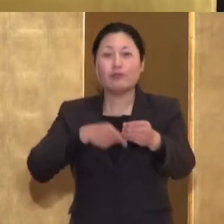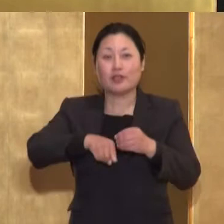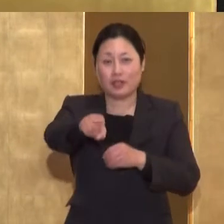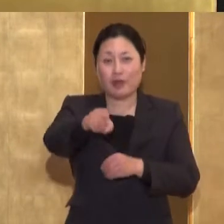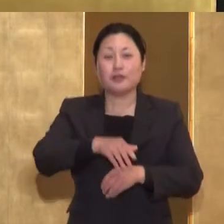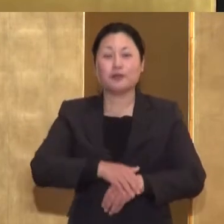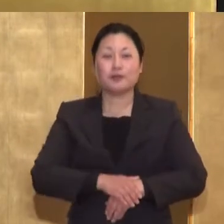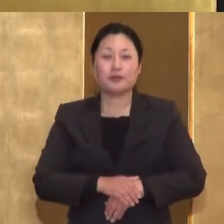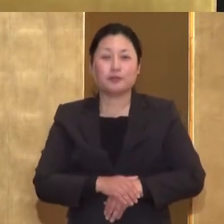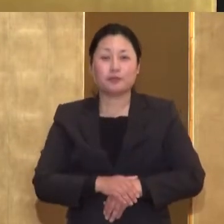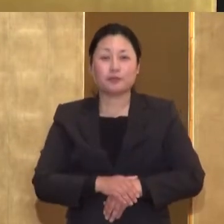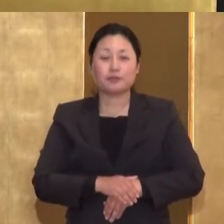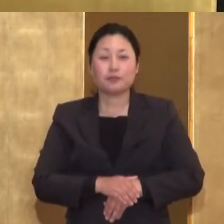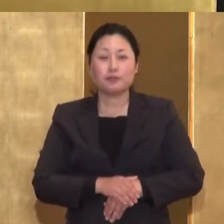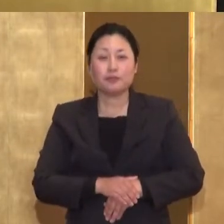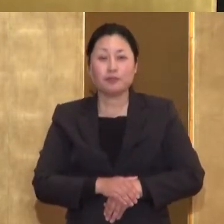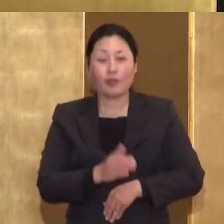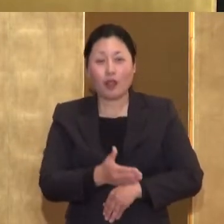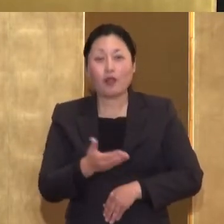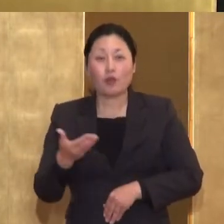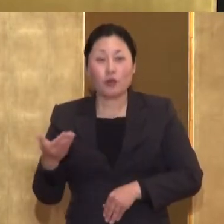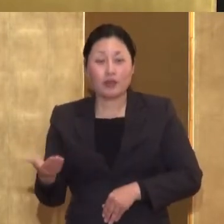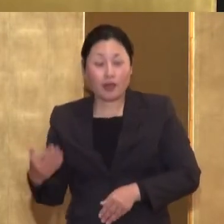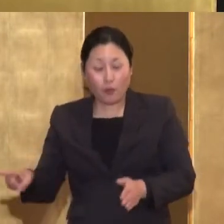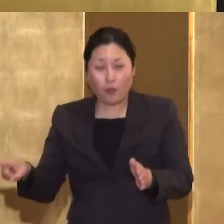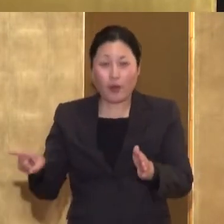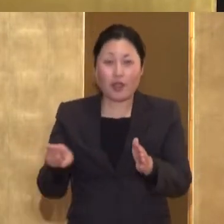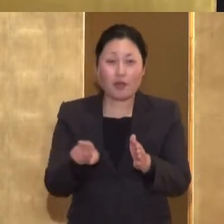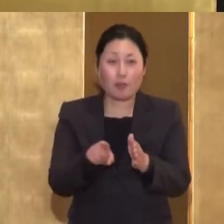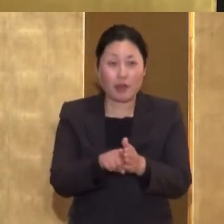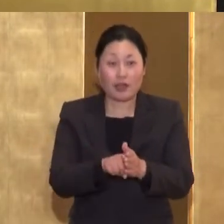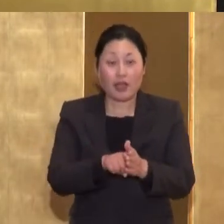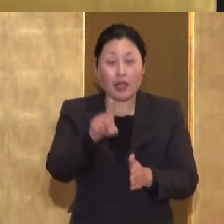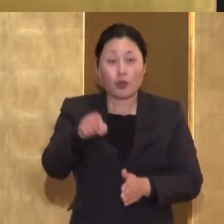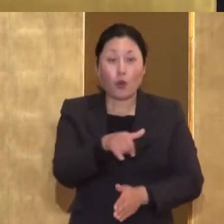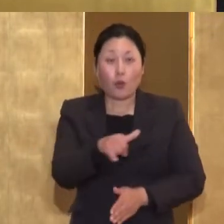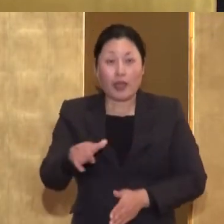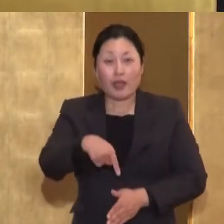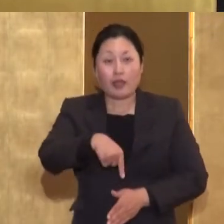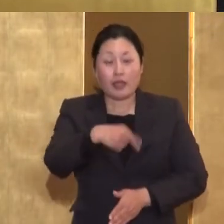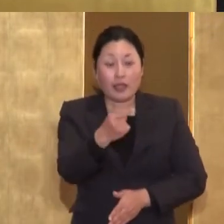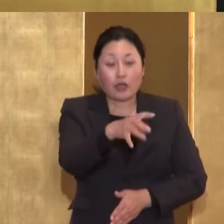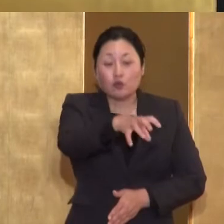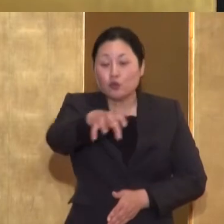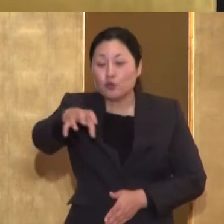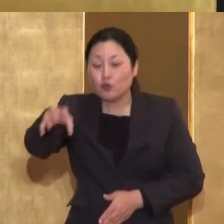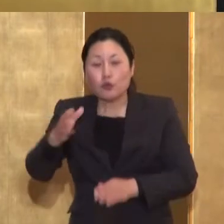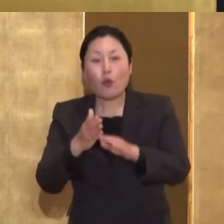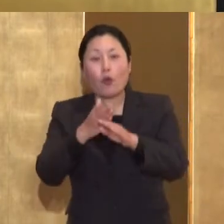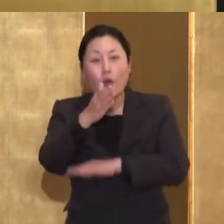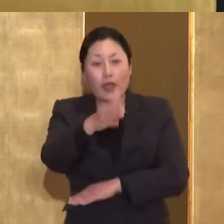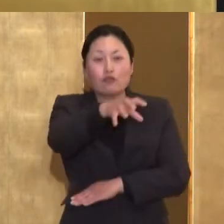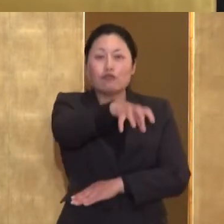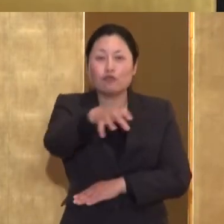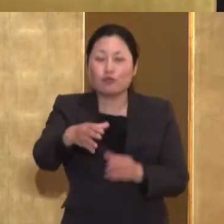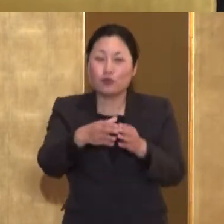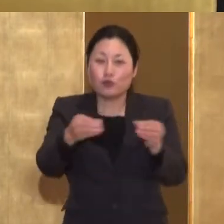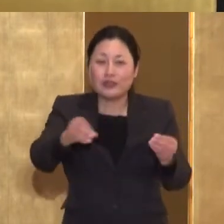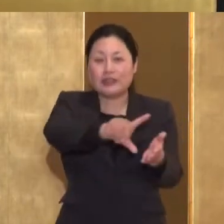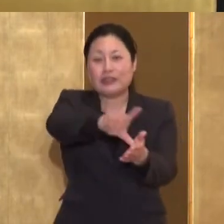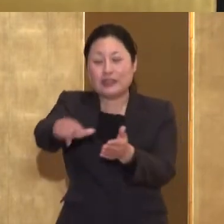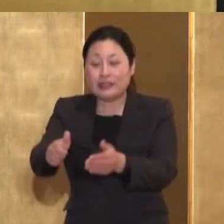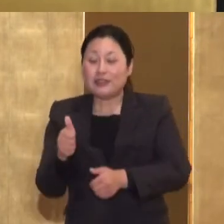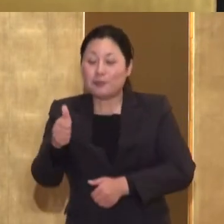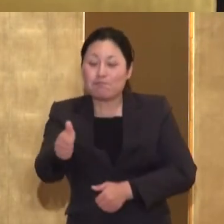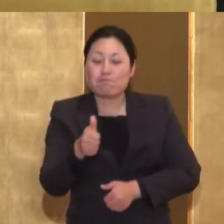。そしてこれまで延べ100を超える国や地域に足を運んできました